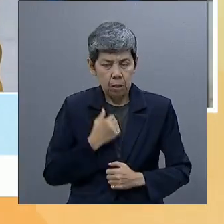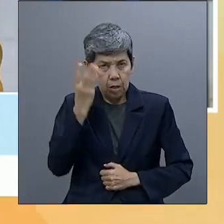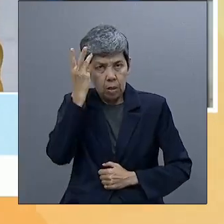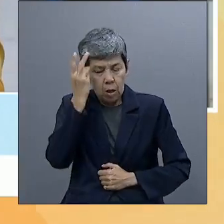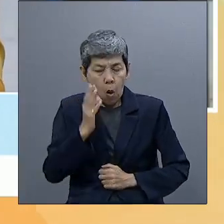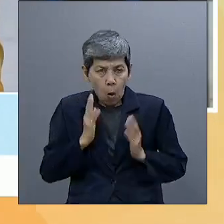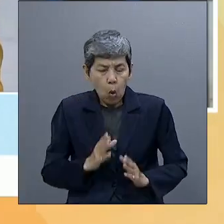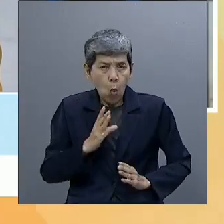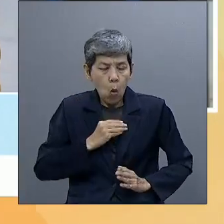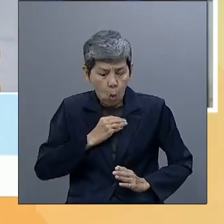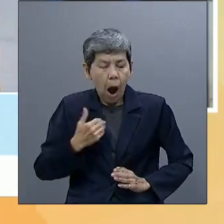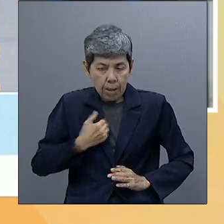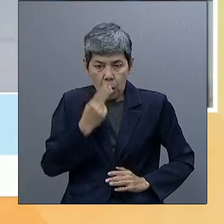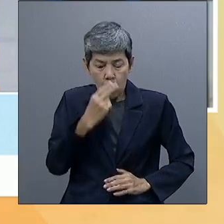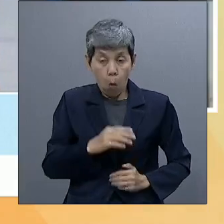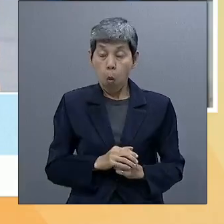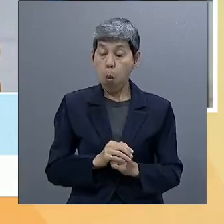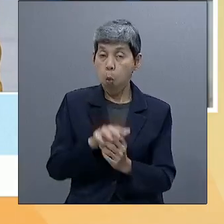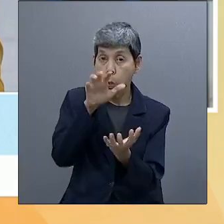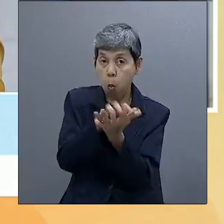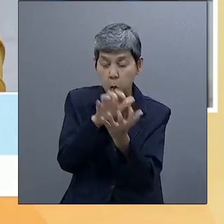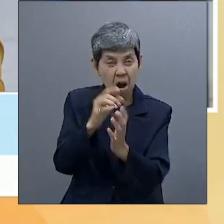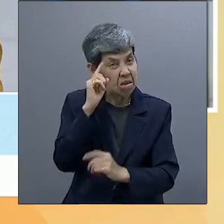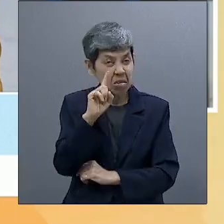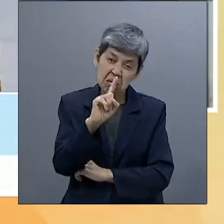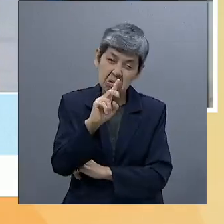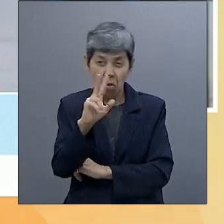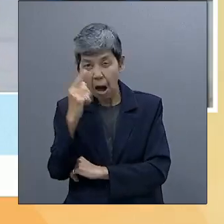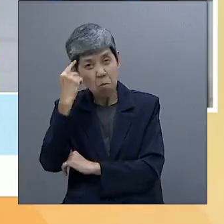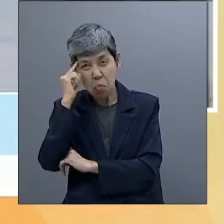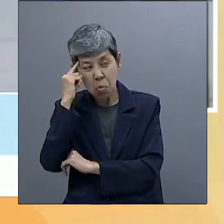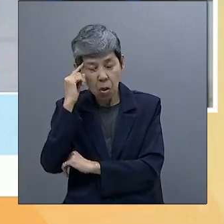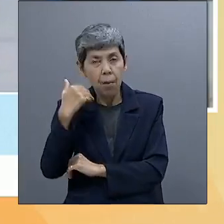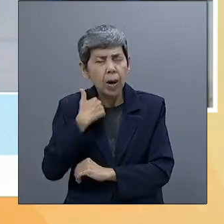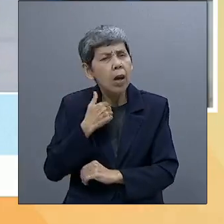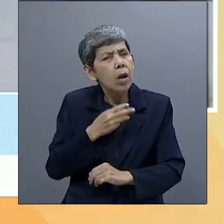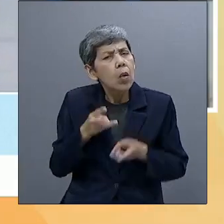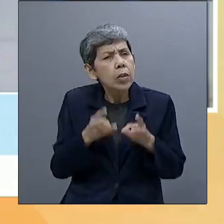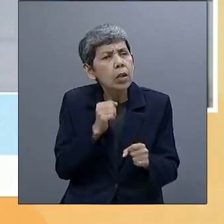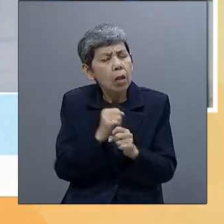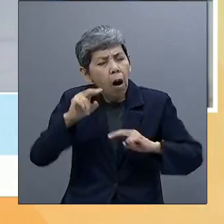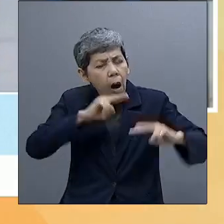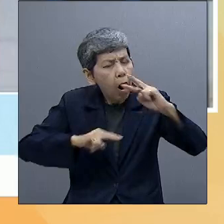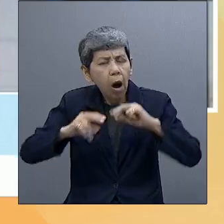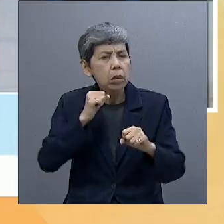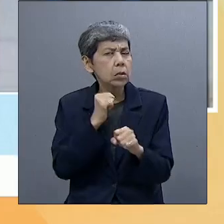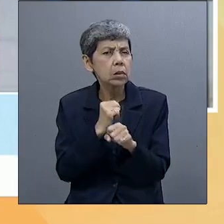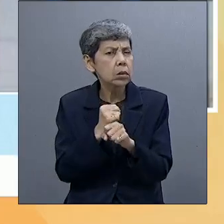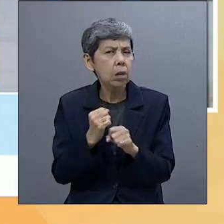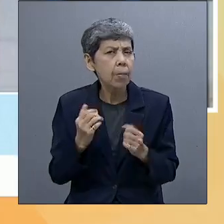ลัวเหลือเกินดูจากภาพแล้วจระเข้อาจจะมีมากกว่า2ตัวหรือไม่แล้วก็แนวทางในการค้นหาจะเป็นยังไงบ้างค